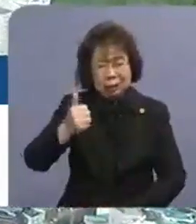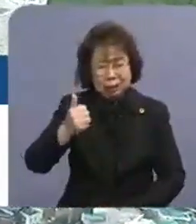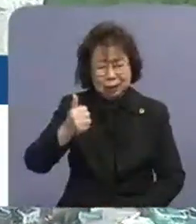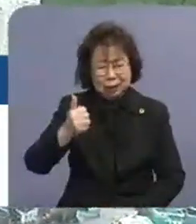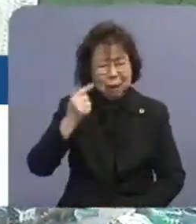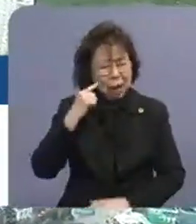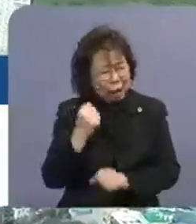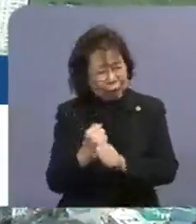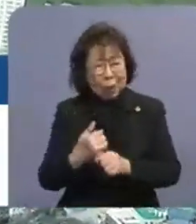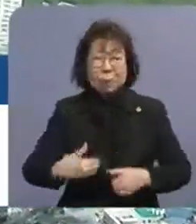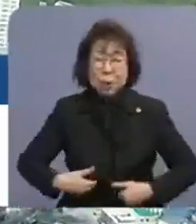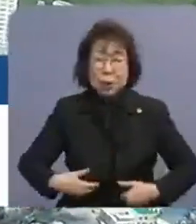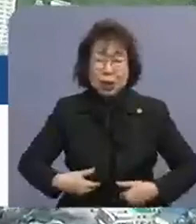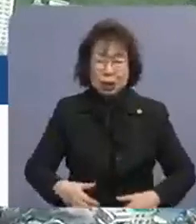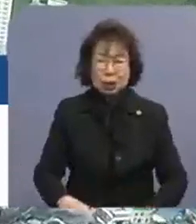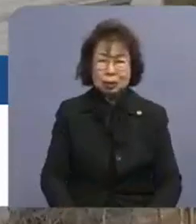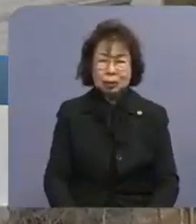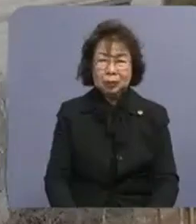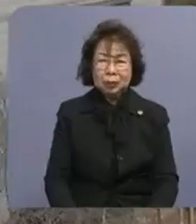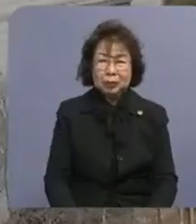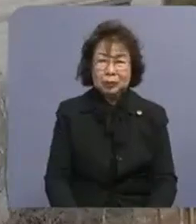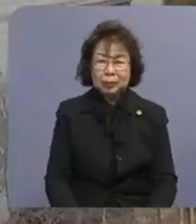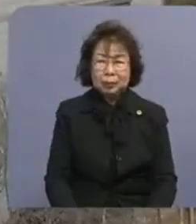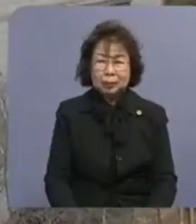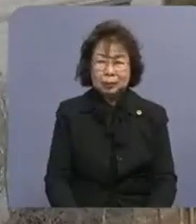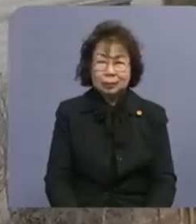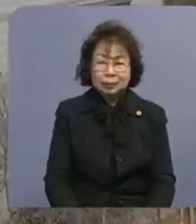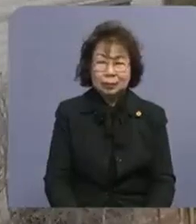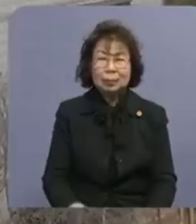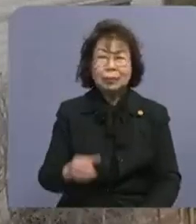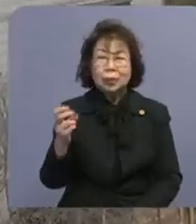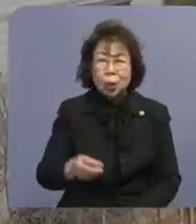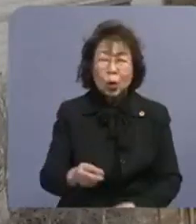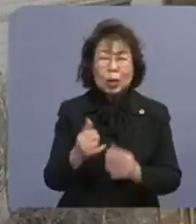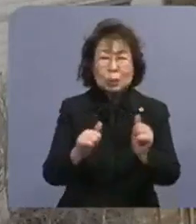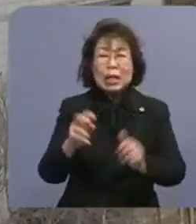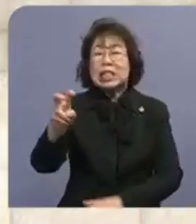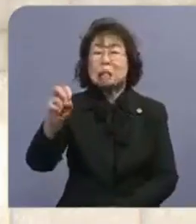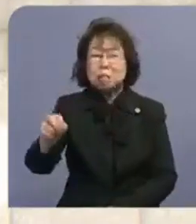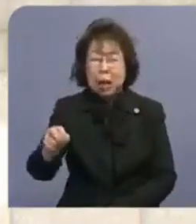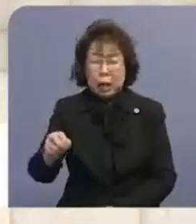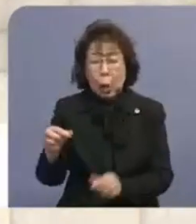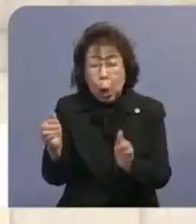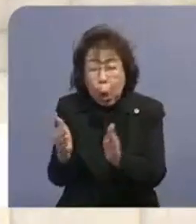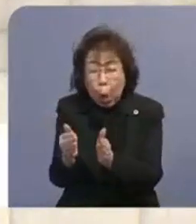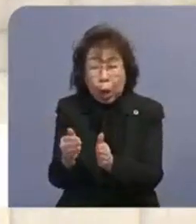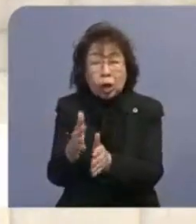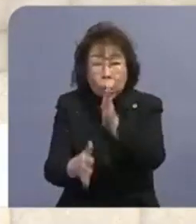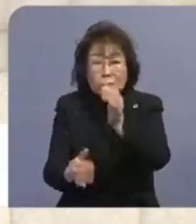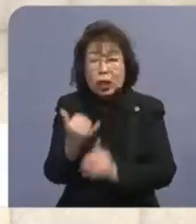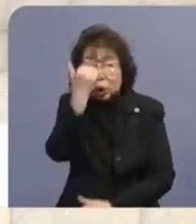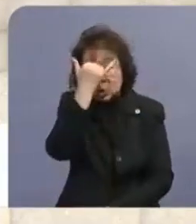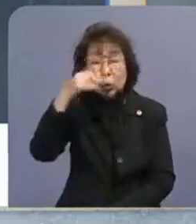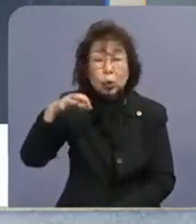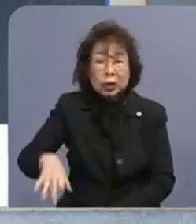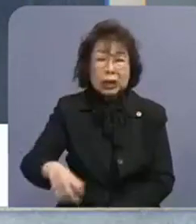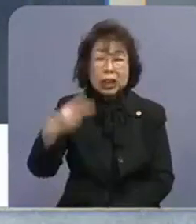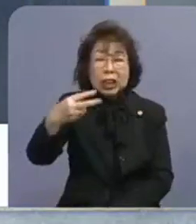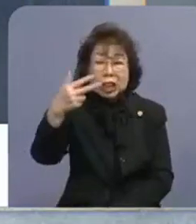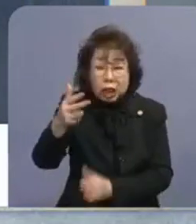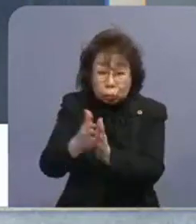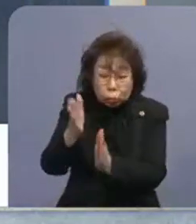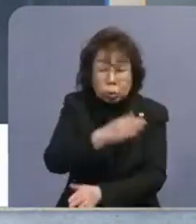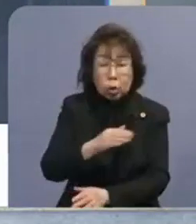개발되어야 할 것으로 생각합니다 여기에다 인구 20만의 소도수인 충주시가 2007년부터